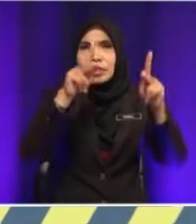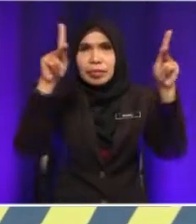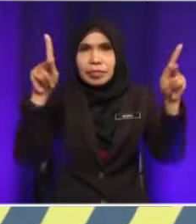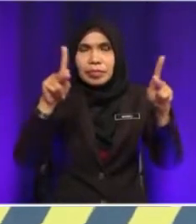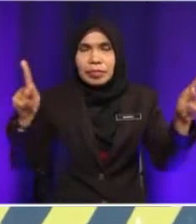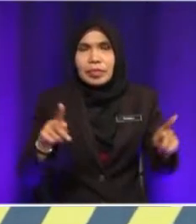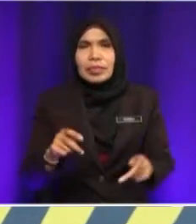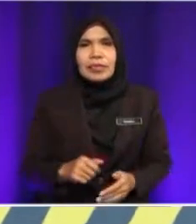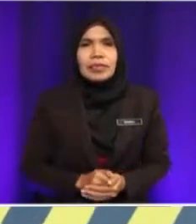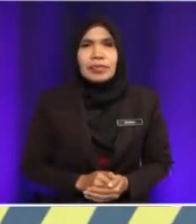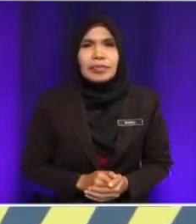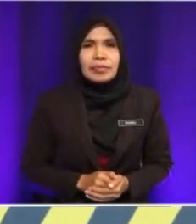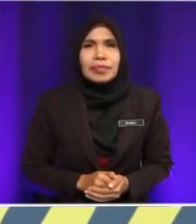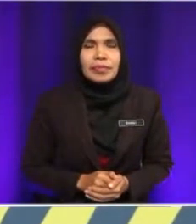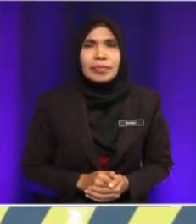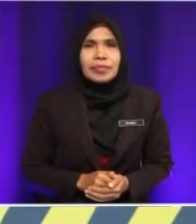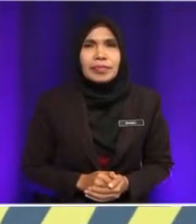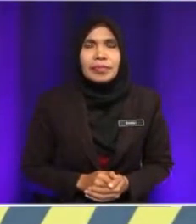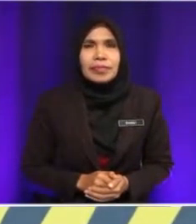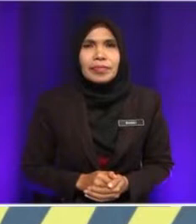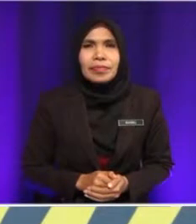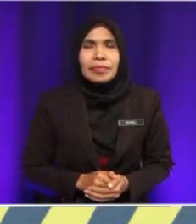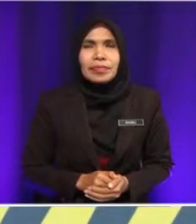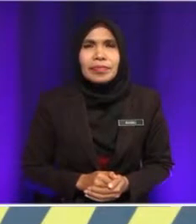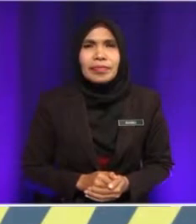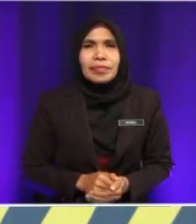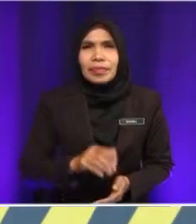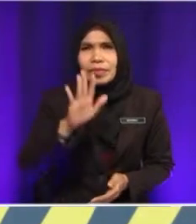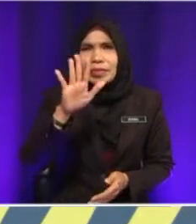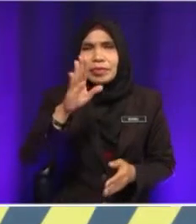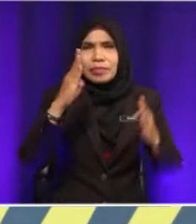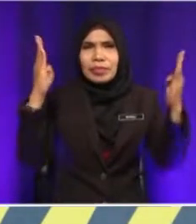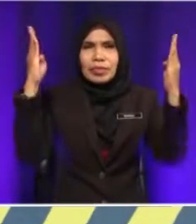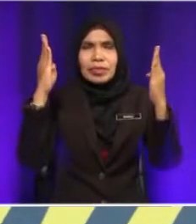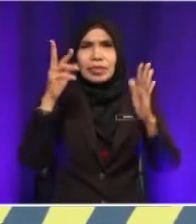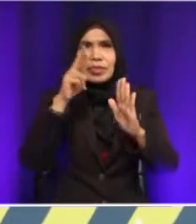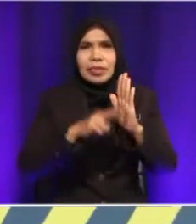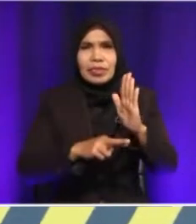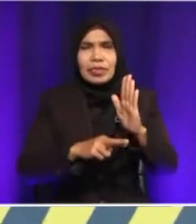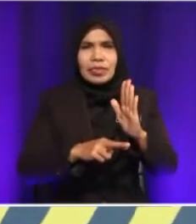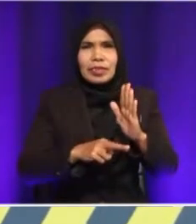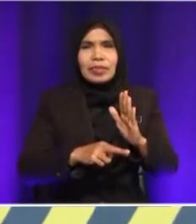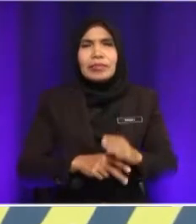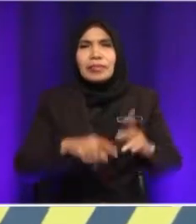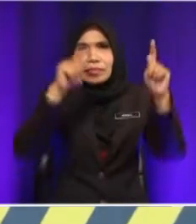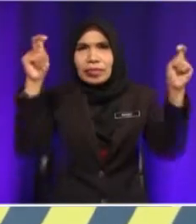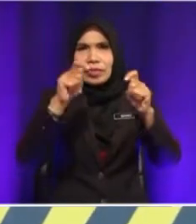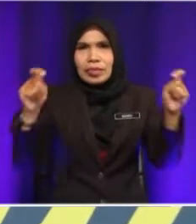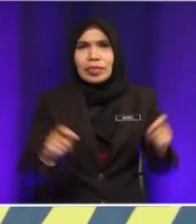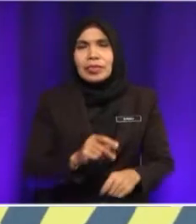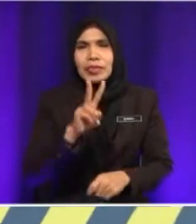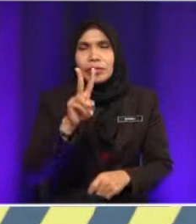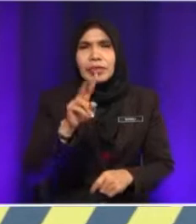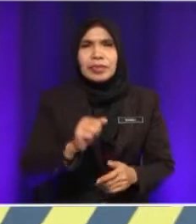Sorry 20 mata pelajaran menengah rendah dan 5 mata pelajaran di peringkat rendah tahap 2 tahap 2 yaitu tahun